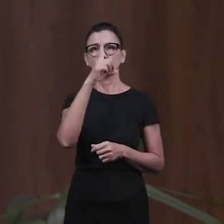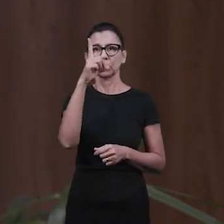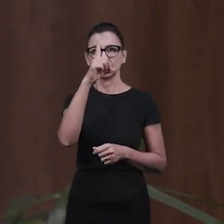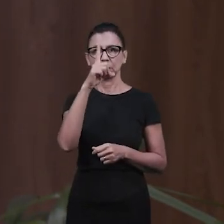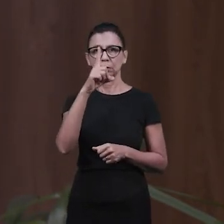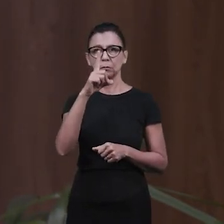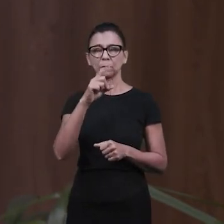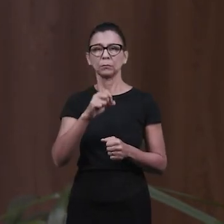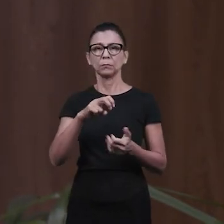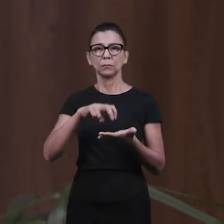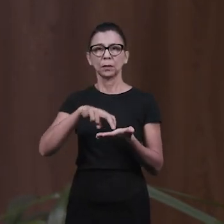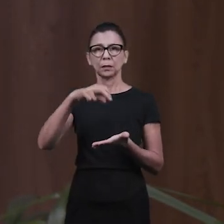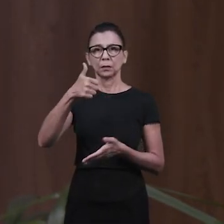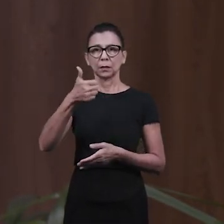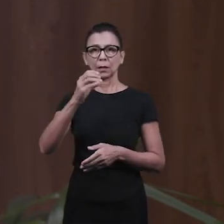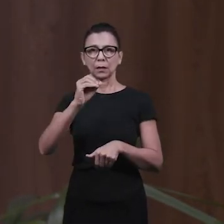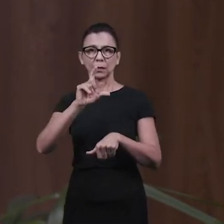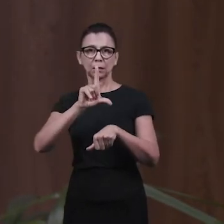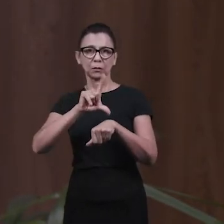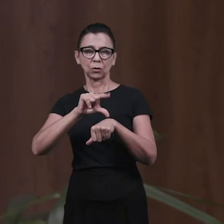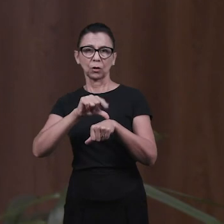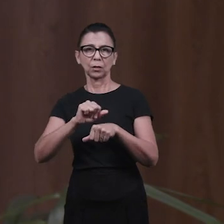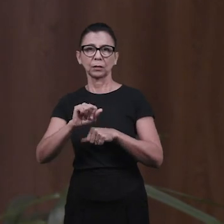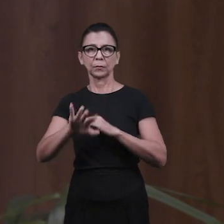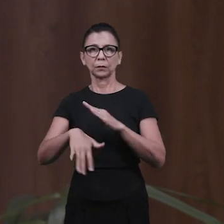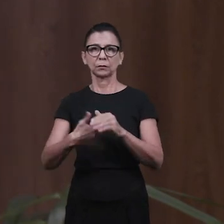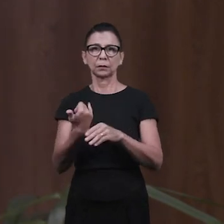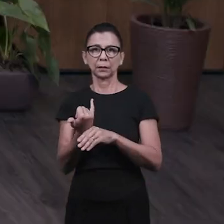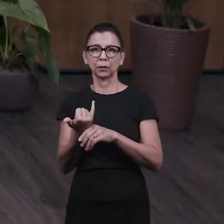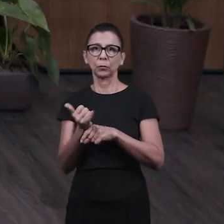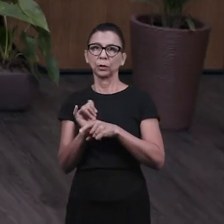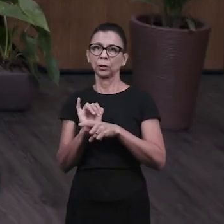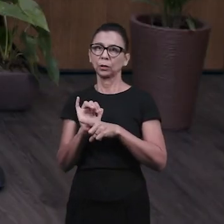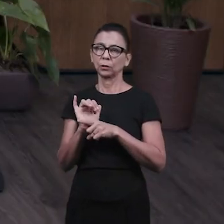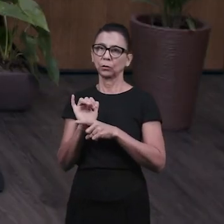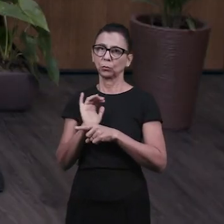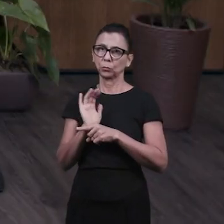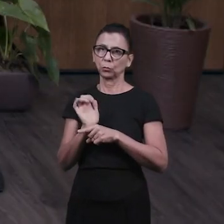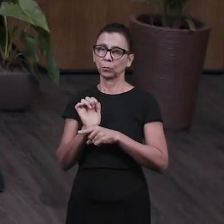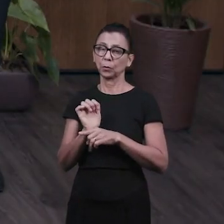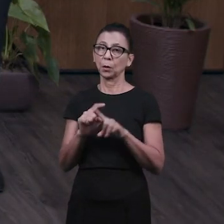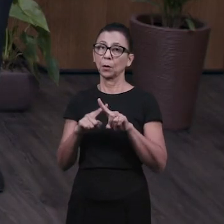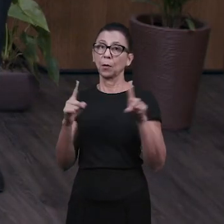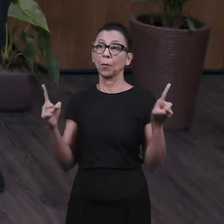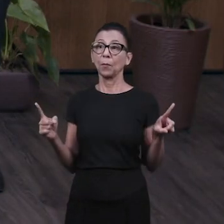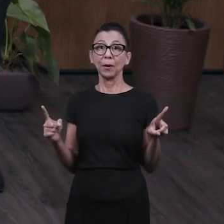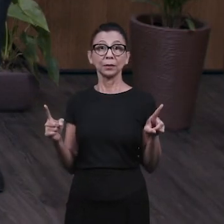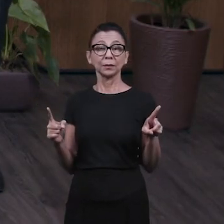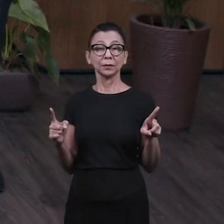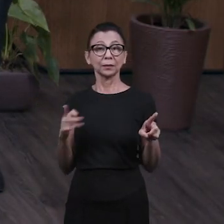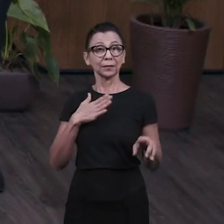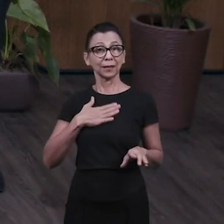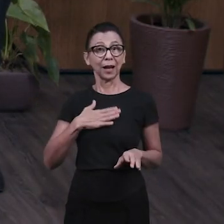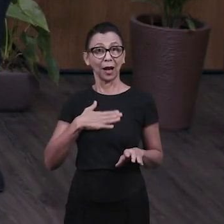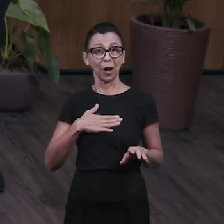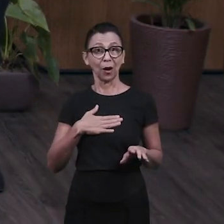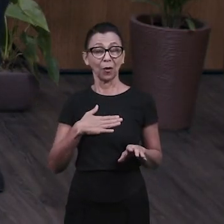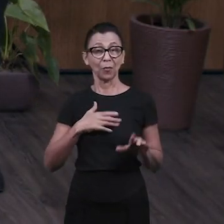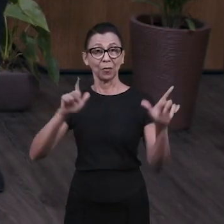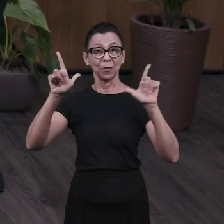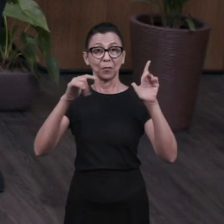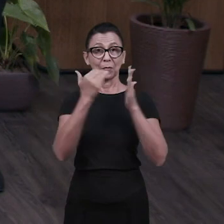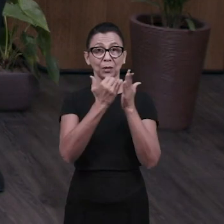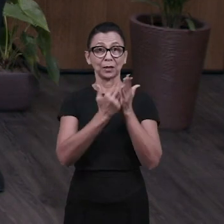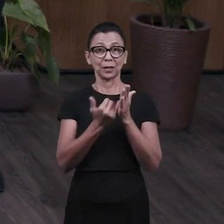matin par notre canal YouTube. Maintenant, la programmation n'a pas encore fini. Continuez avec les volets qui